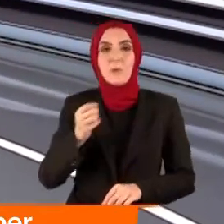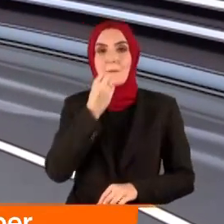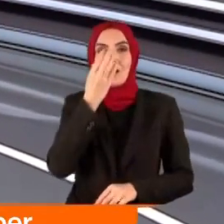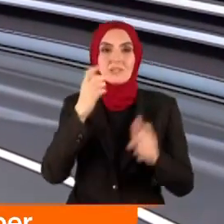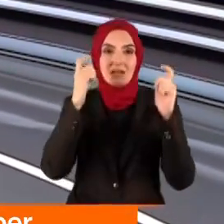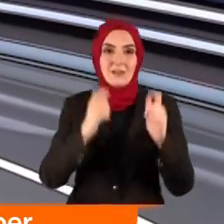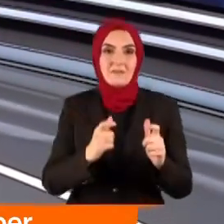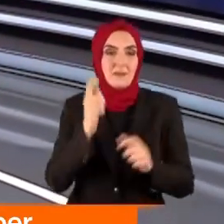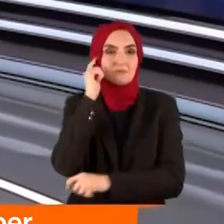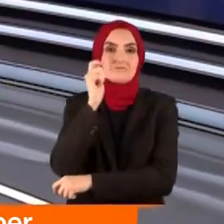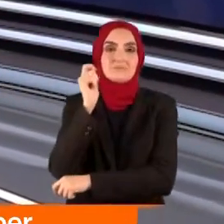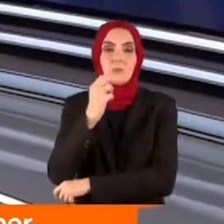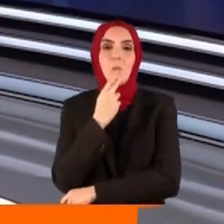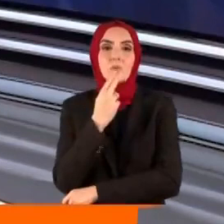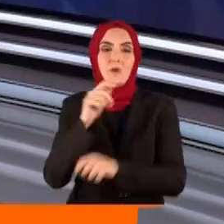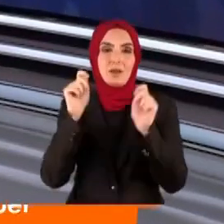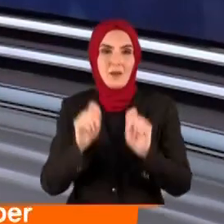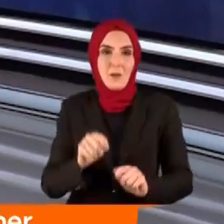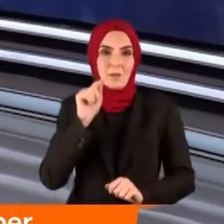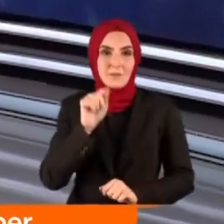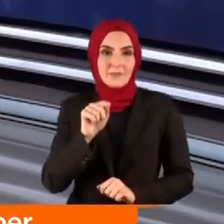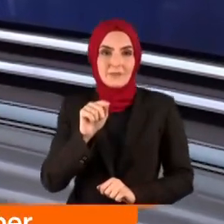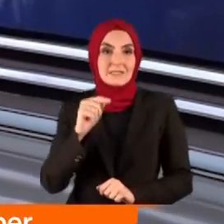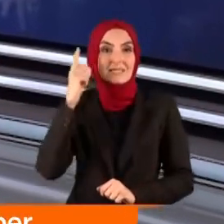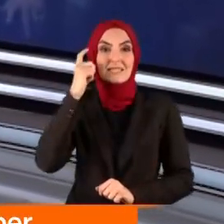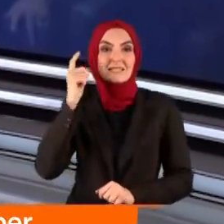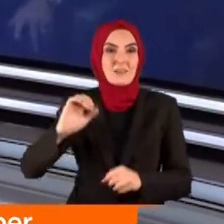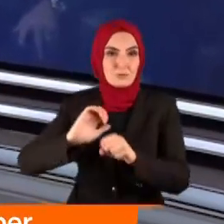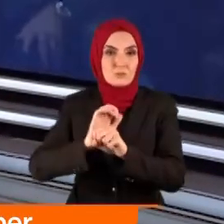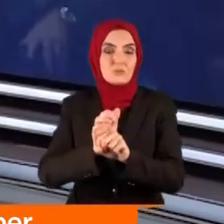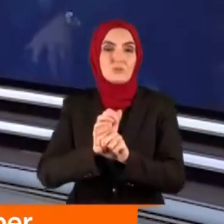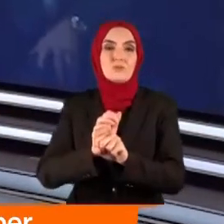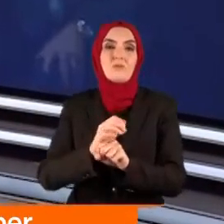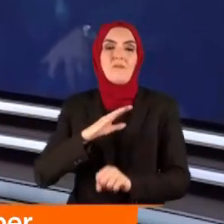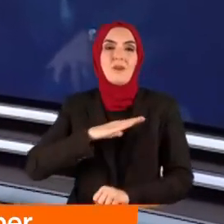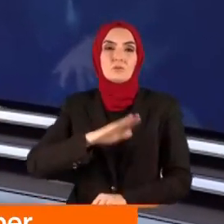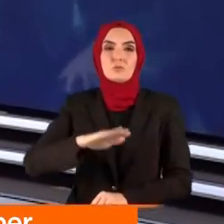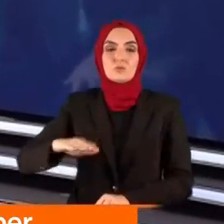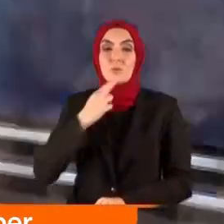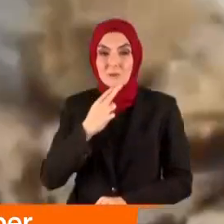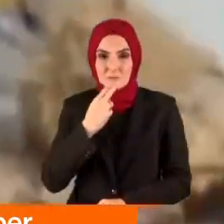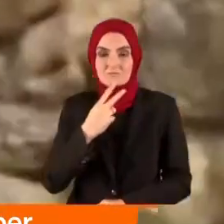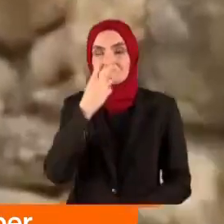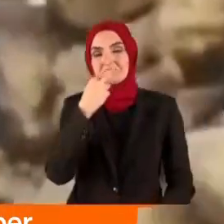konuşmasına İsrail'in zulmüne uğrayan çocuklarla başlayınca gözyaşlarını tutamadı.